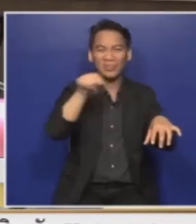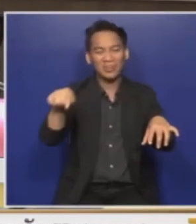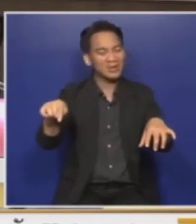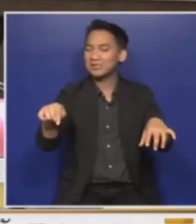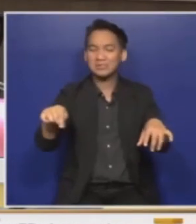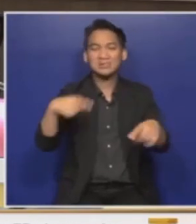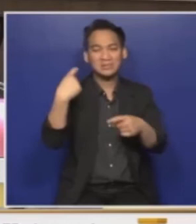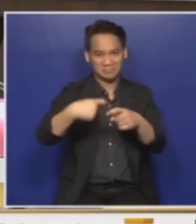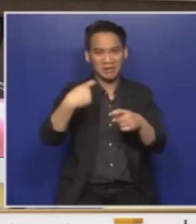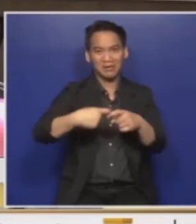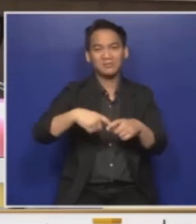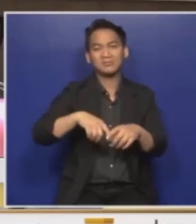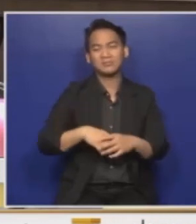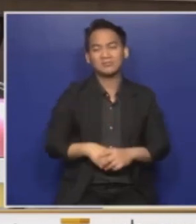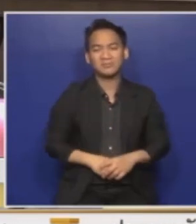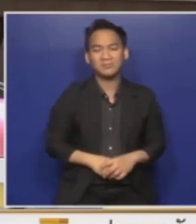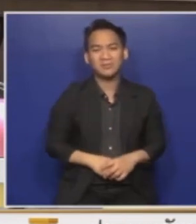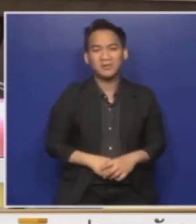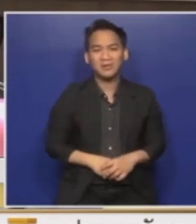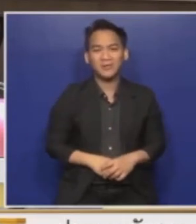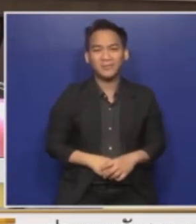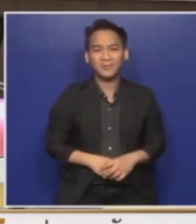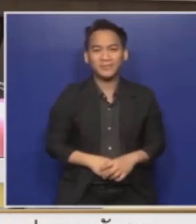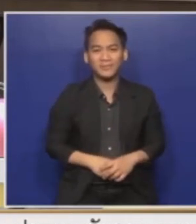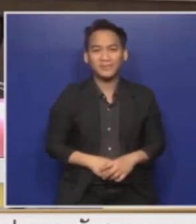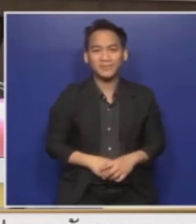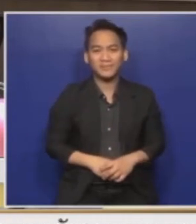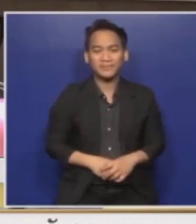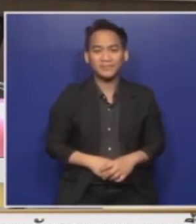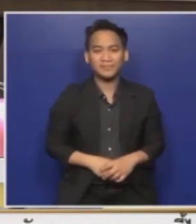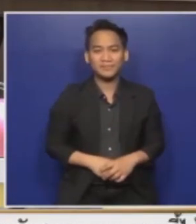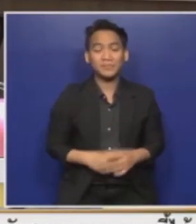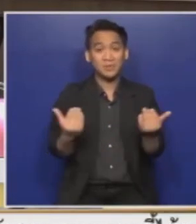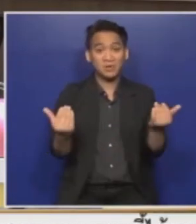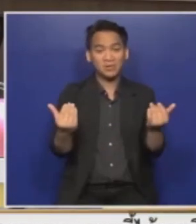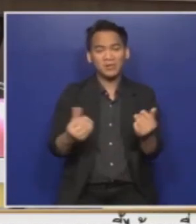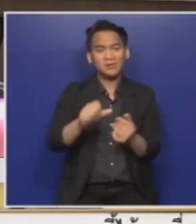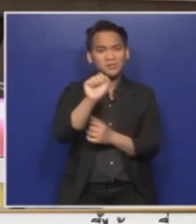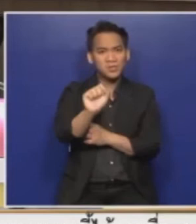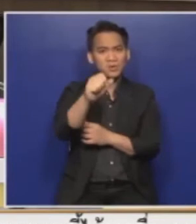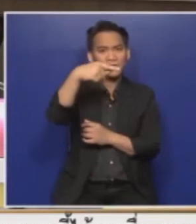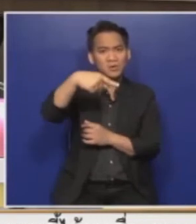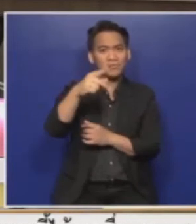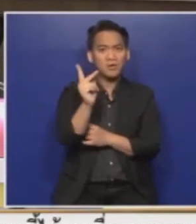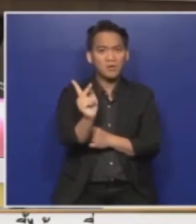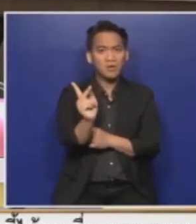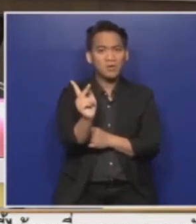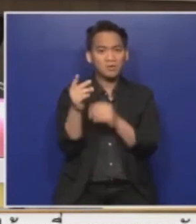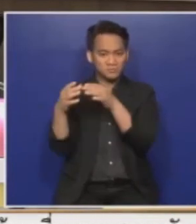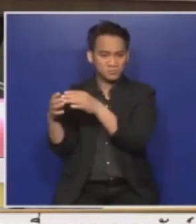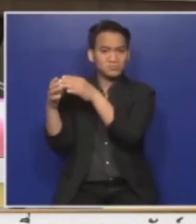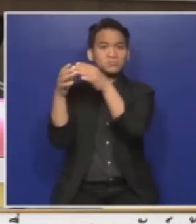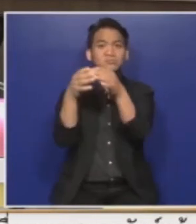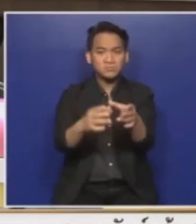ไปไม่ได้เลยนะครับท่านประธานที่เคารพครับเอาวันนี้อยากจะให้ทางสกอนะครับได้ออกไปสำรวจนะครับ